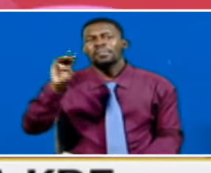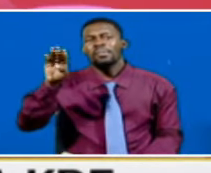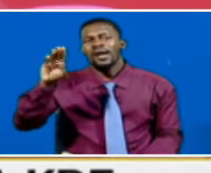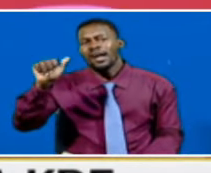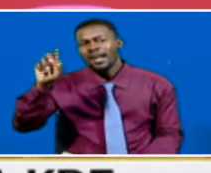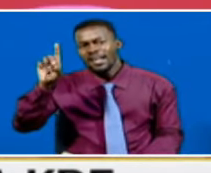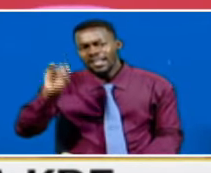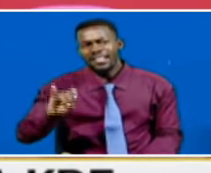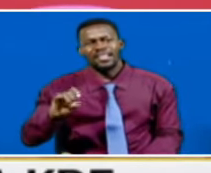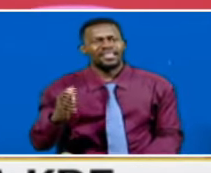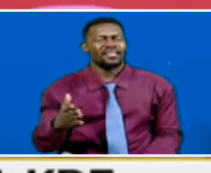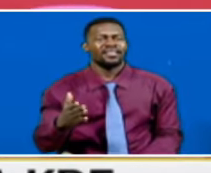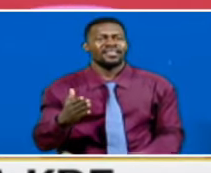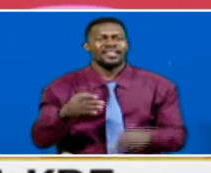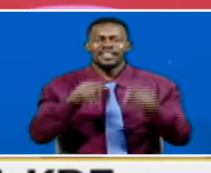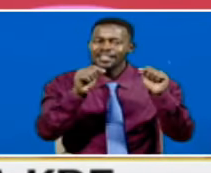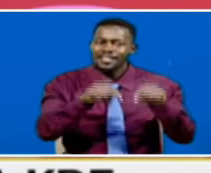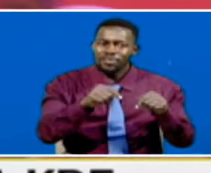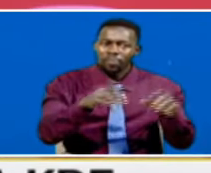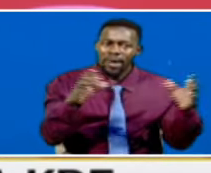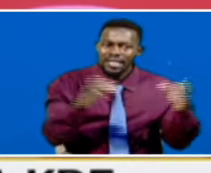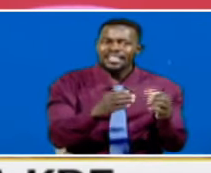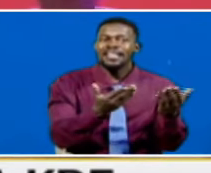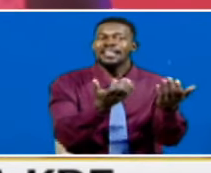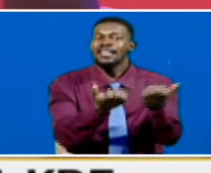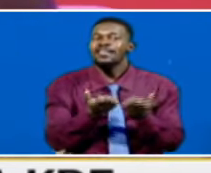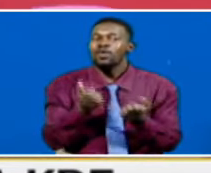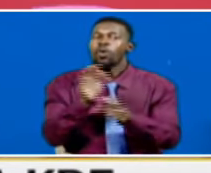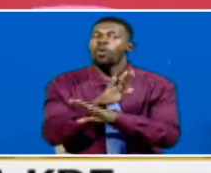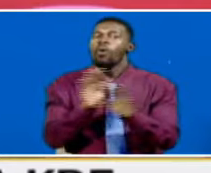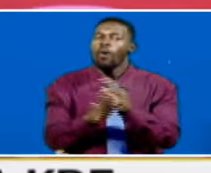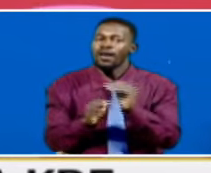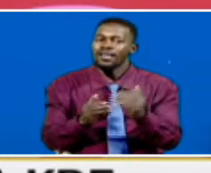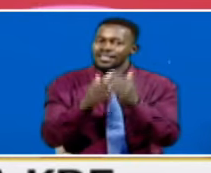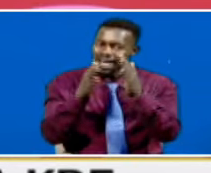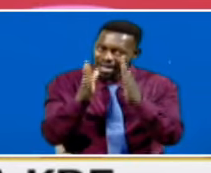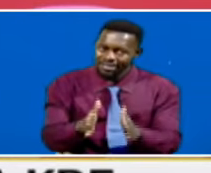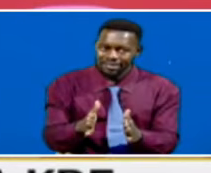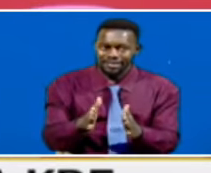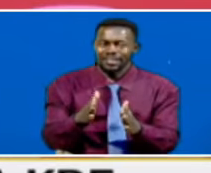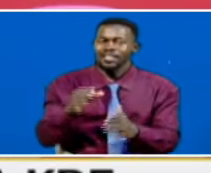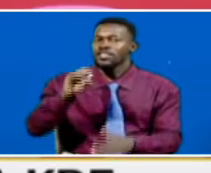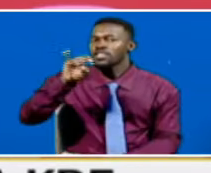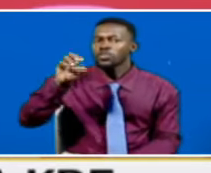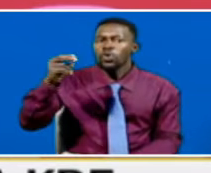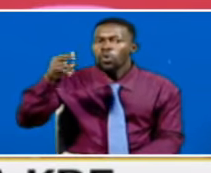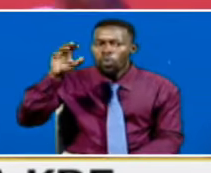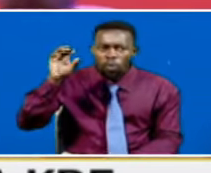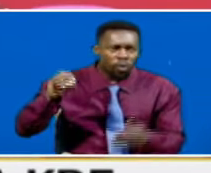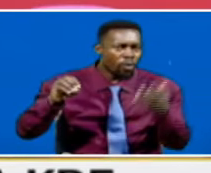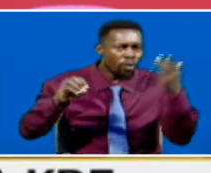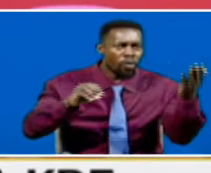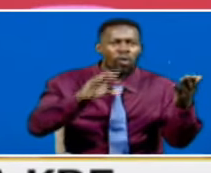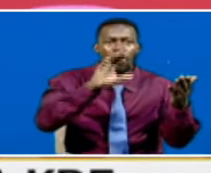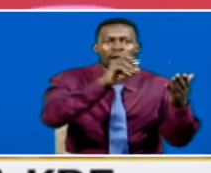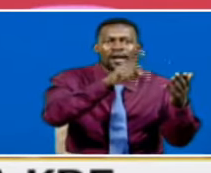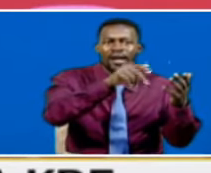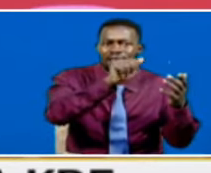inahitaji Oparanya. Ichama inahitaji Joho. Ichama inahitaji